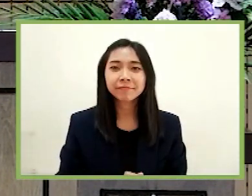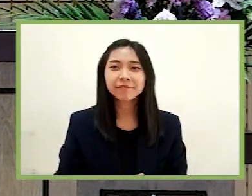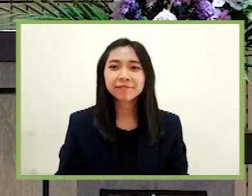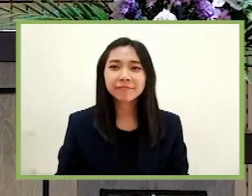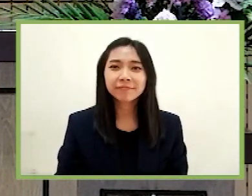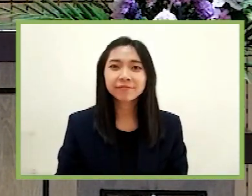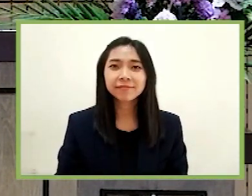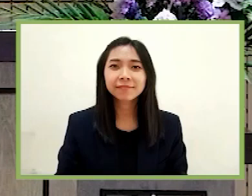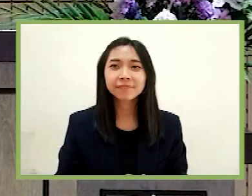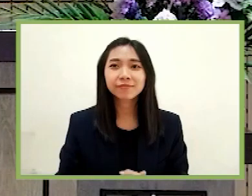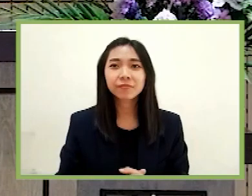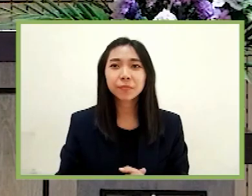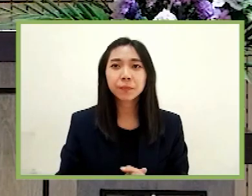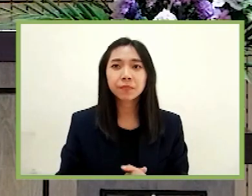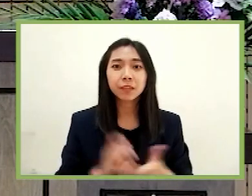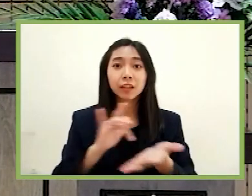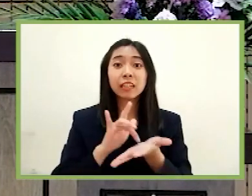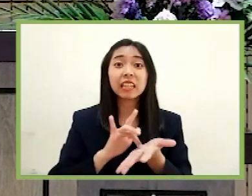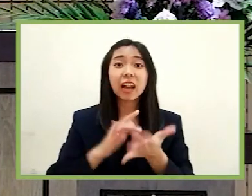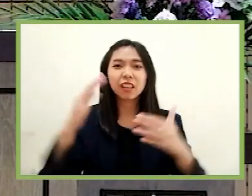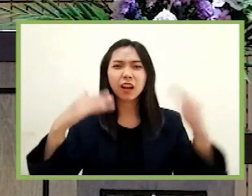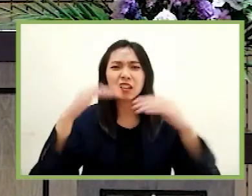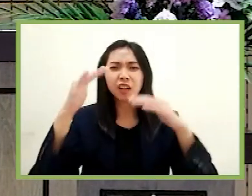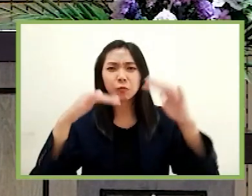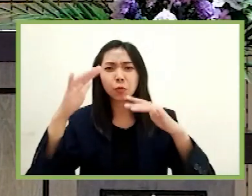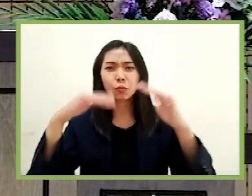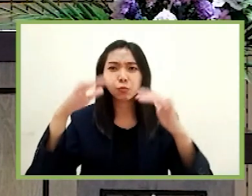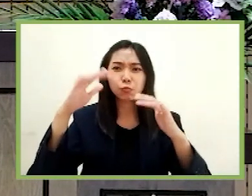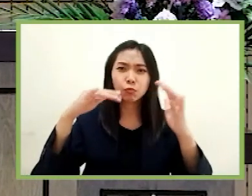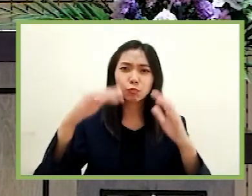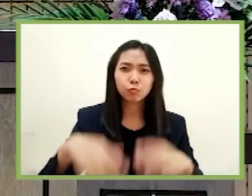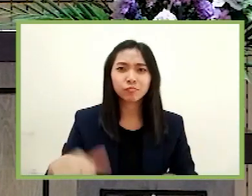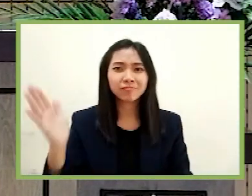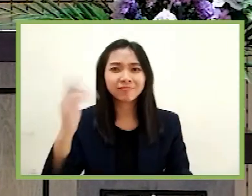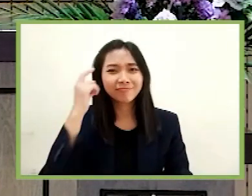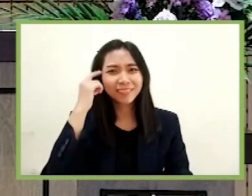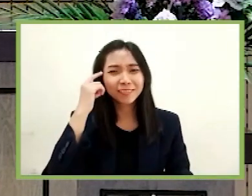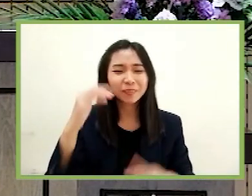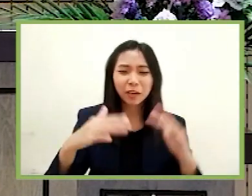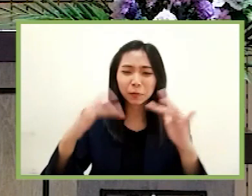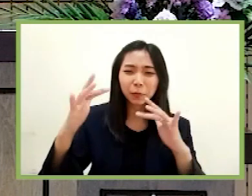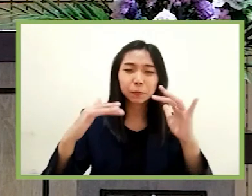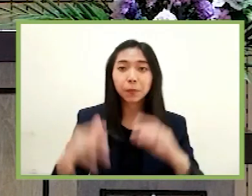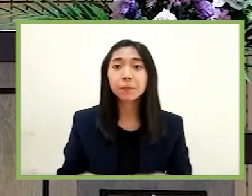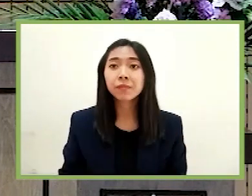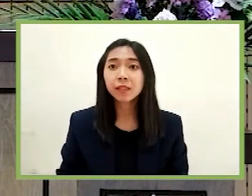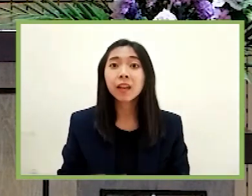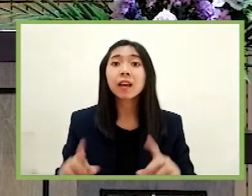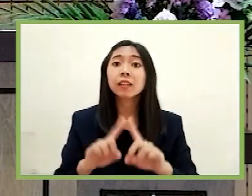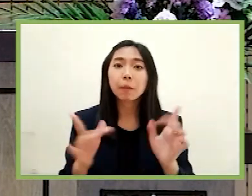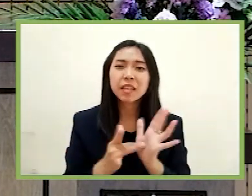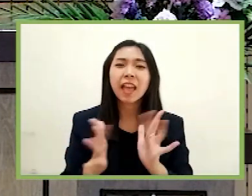di tengah ketidakpastian yang mereka nilai itu Yesus justru